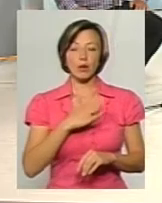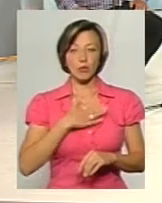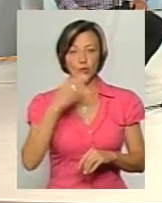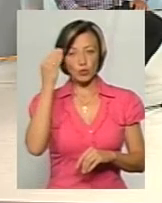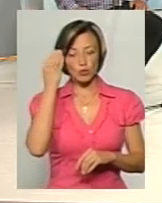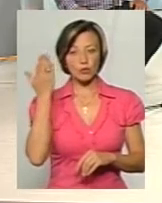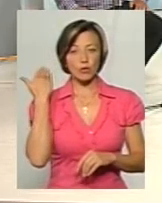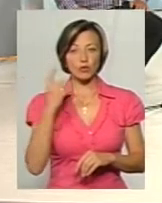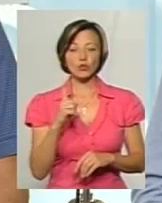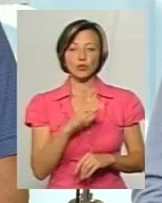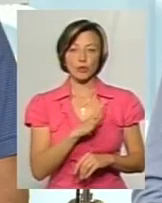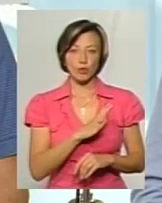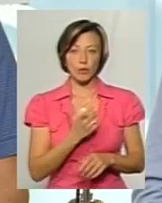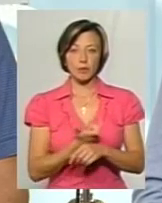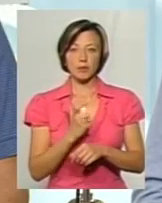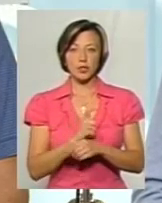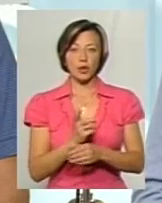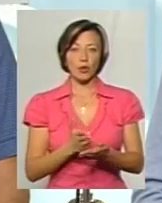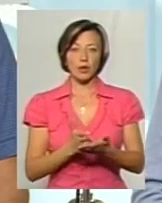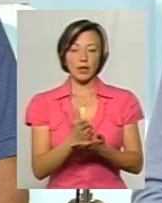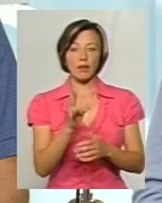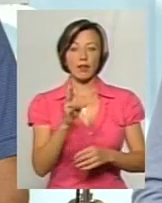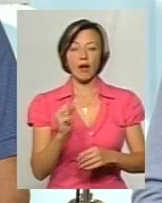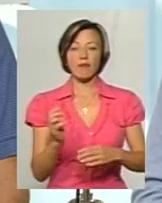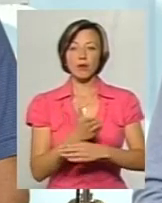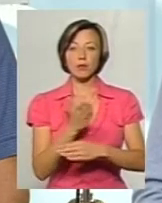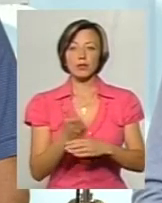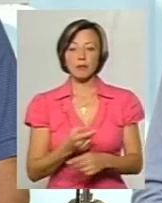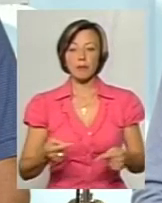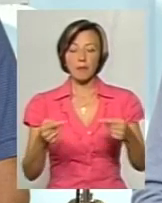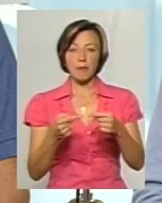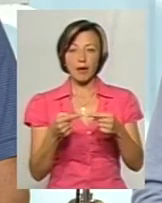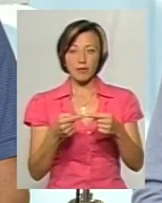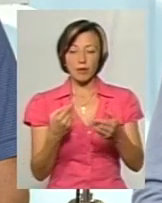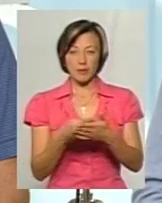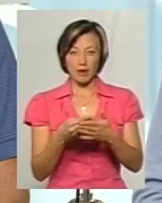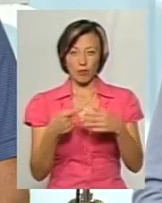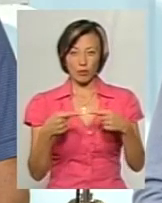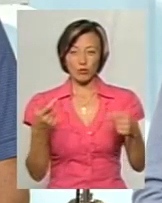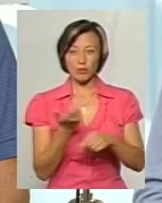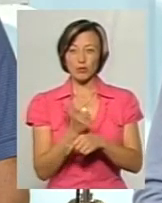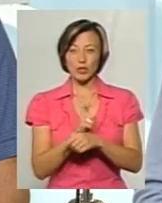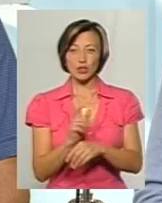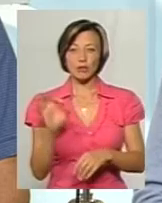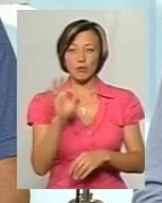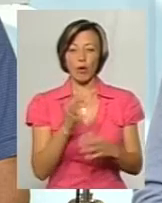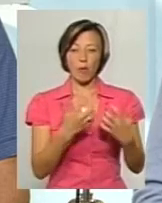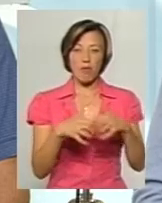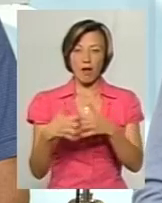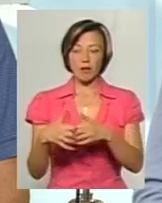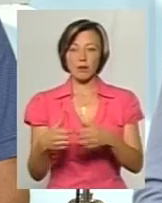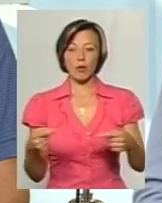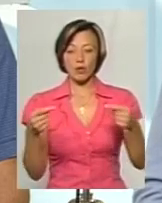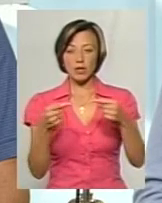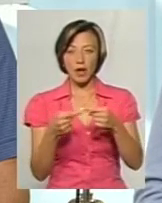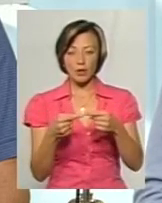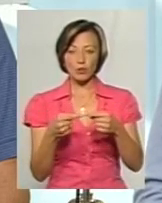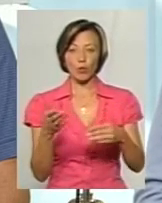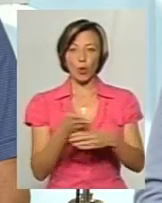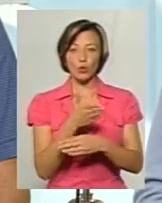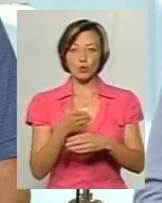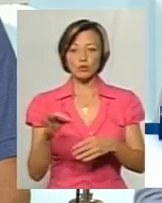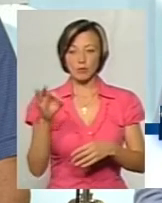було все-таки більша орієнтація на виробництво якогось певного матеріального продукту, тобто більше мова йшла про обладнання, про конкретну